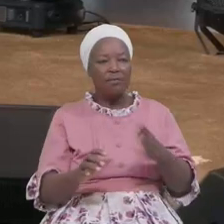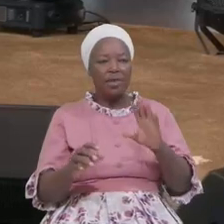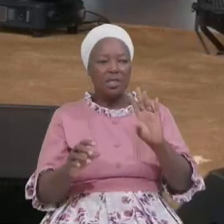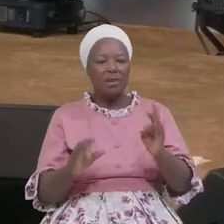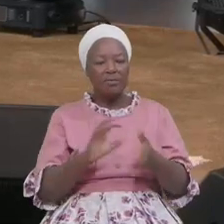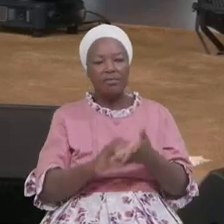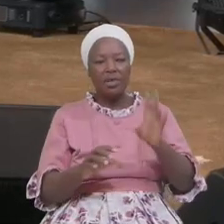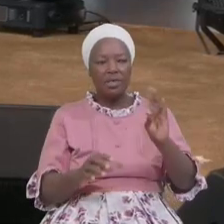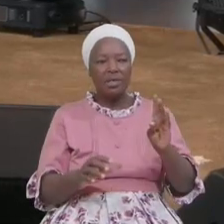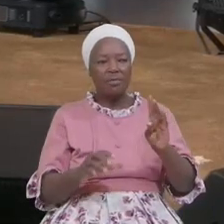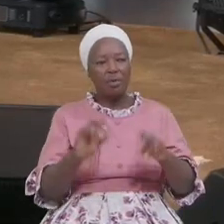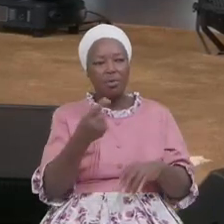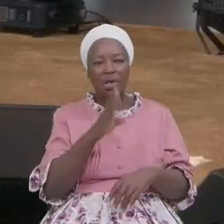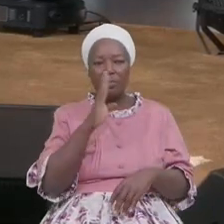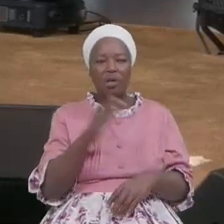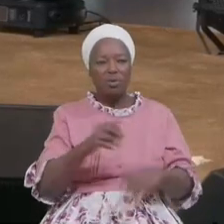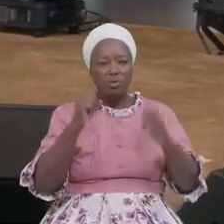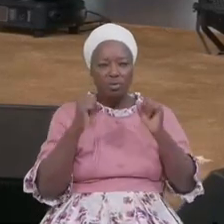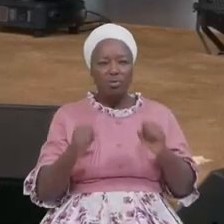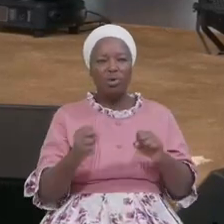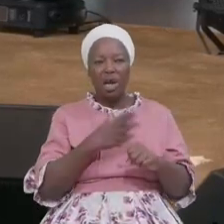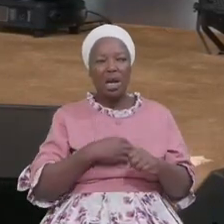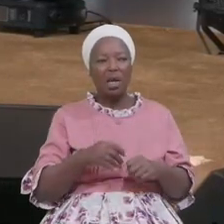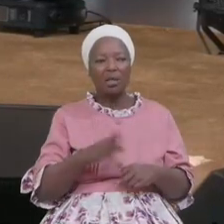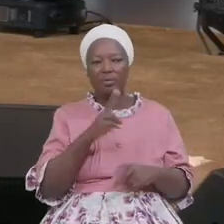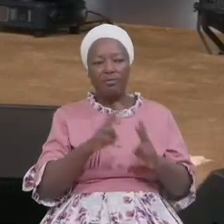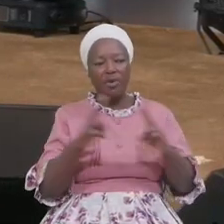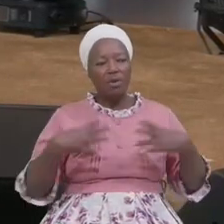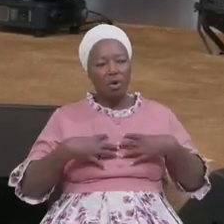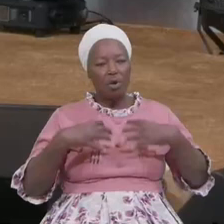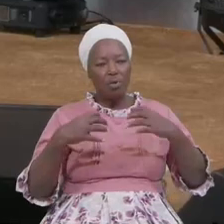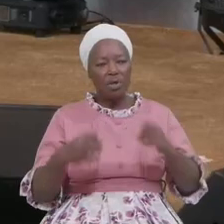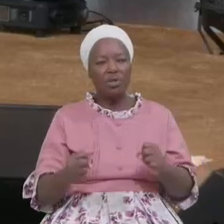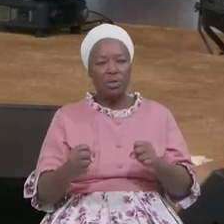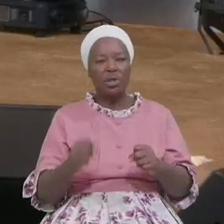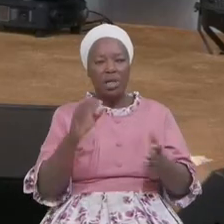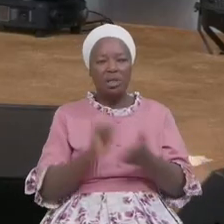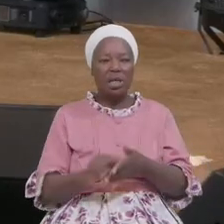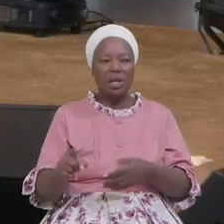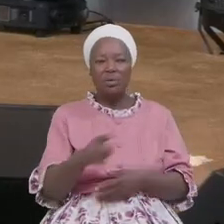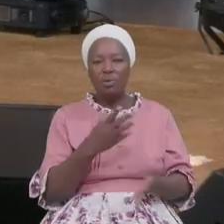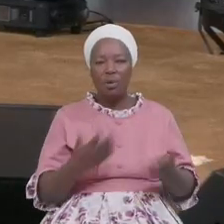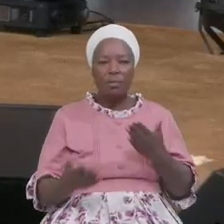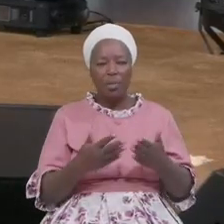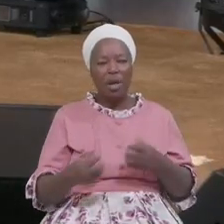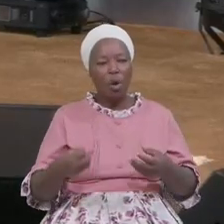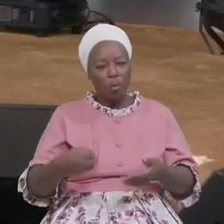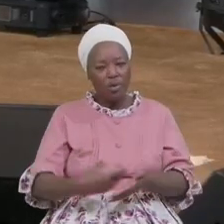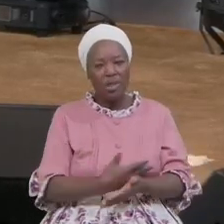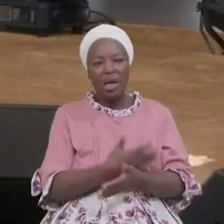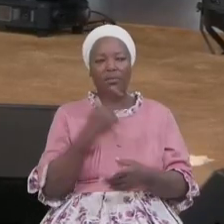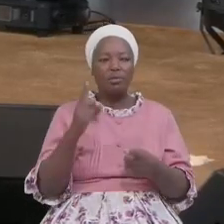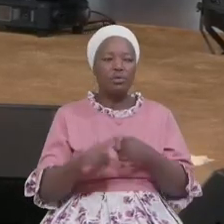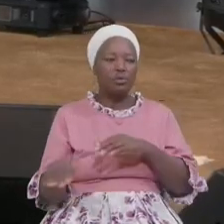Verset 7, fortifie-toi seulement et aie bon courage, en agissant fidèlement selon toute la